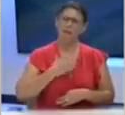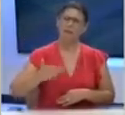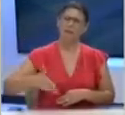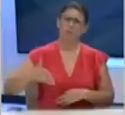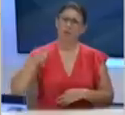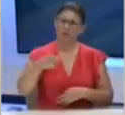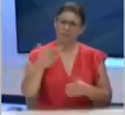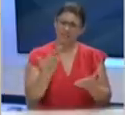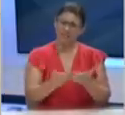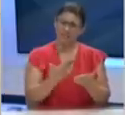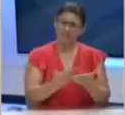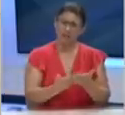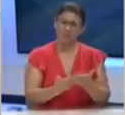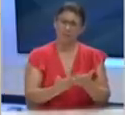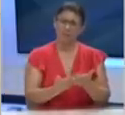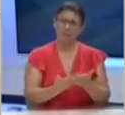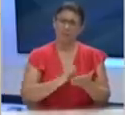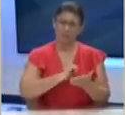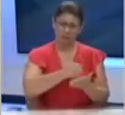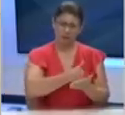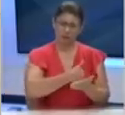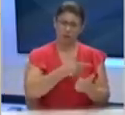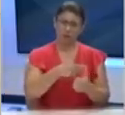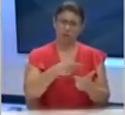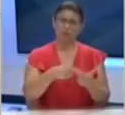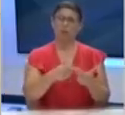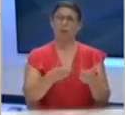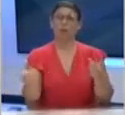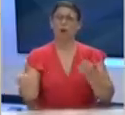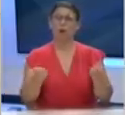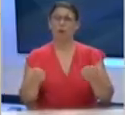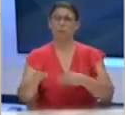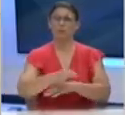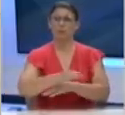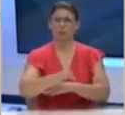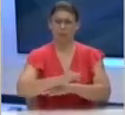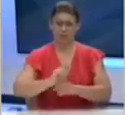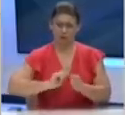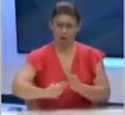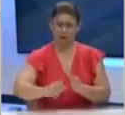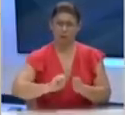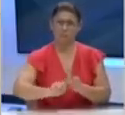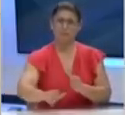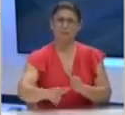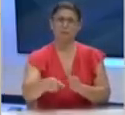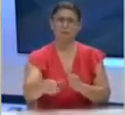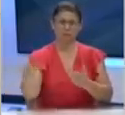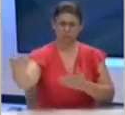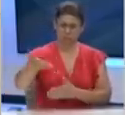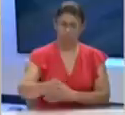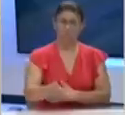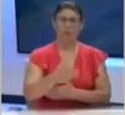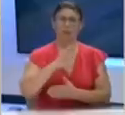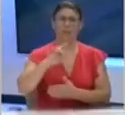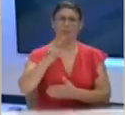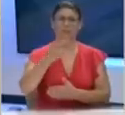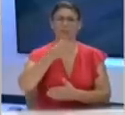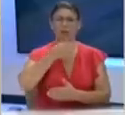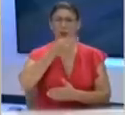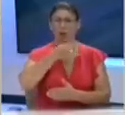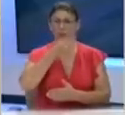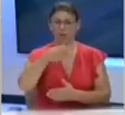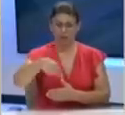τέτοια στοιχεία για πράκτορες και οργανωμένο σχέδιο εμπρισμών, προσκομίστε τα σήμερα στη δευτερολογία σας